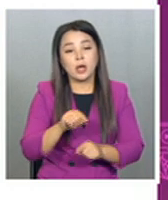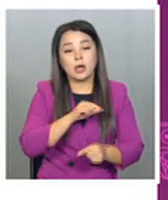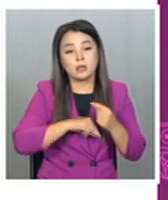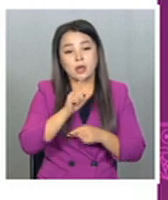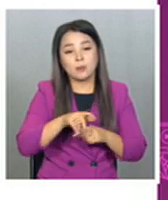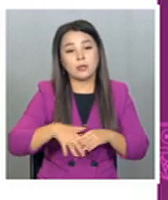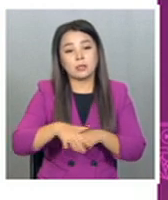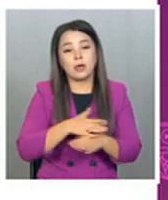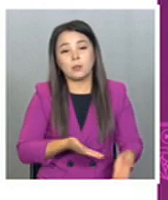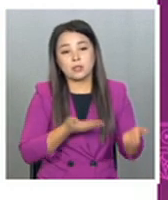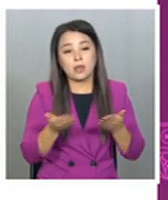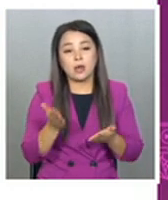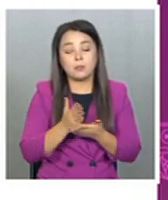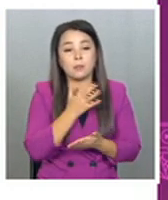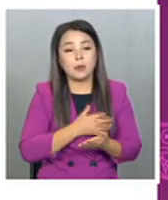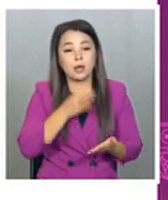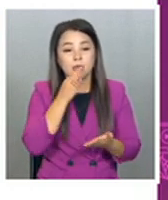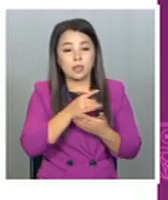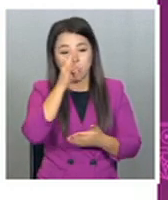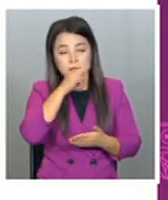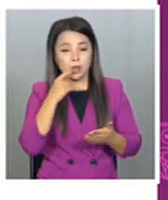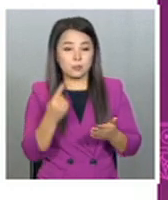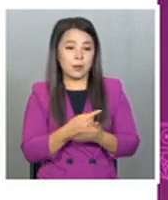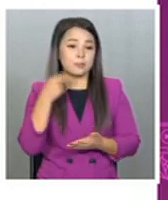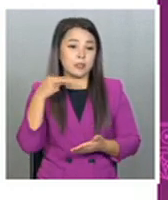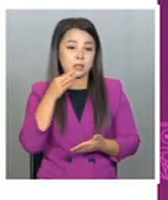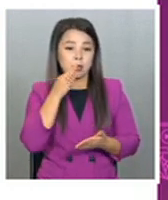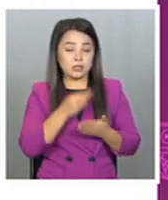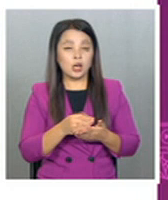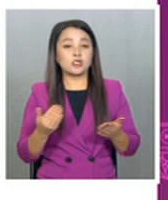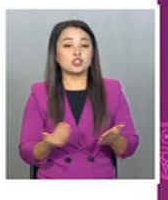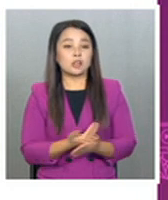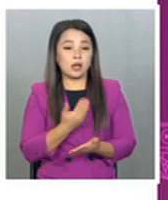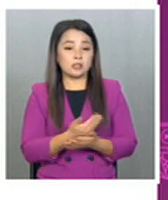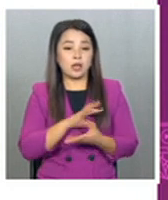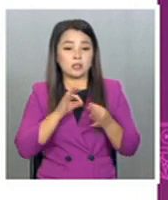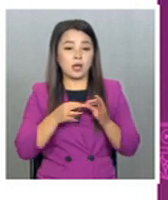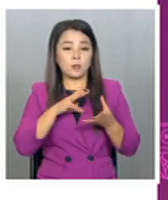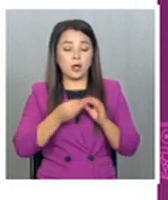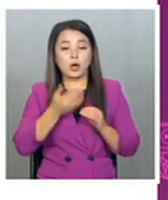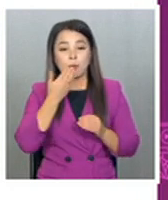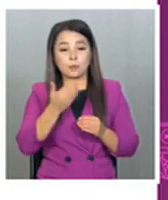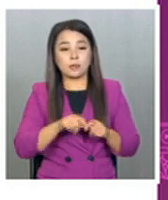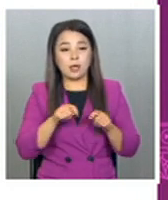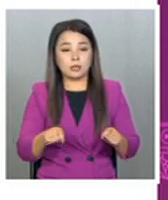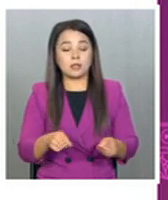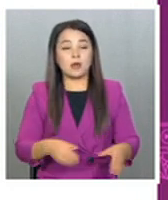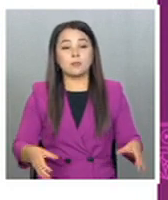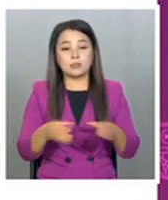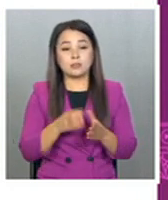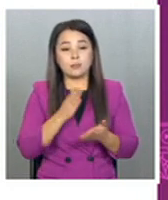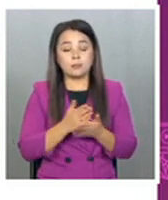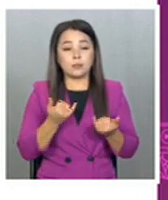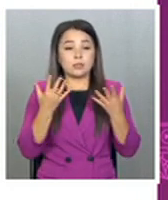тарту маңызды деген еді Қазақстанның тұңғыш президенті. Жаһандануға жұтылмай, ұлттық болмысымызды сақтау үшін